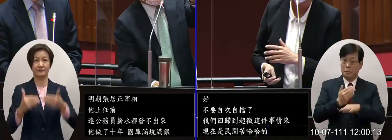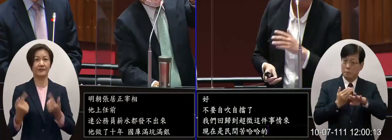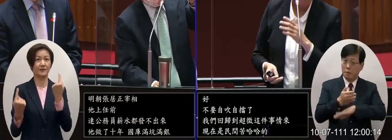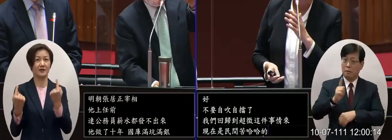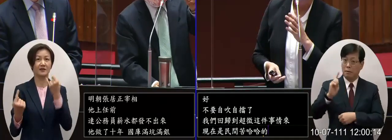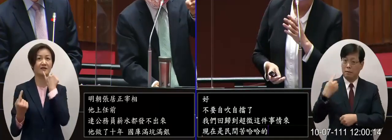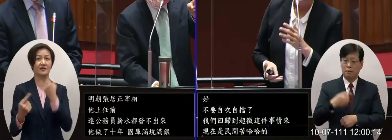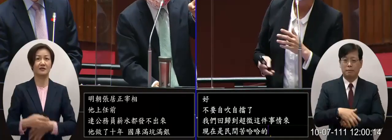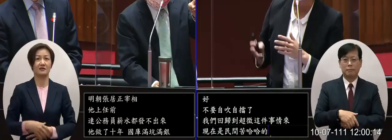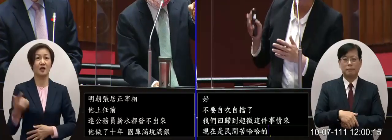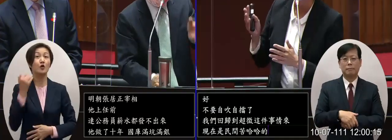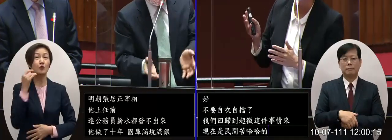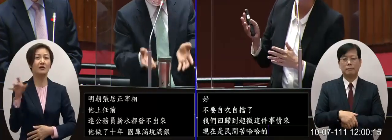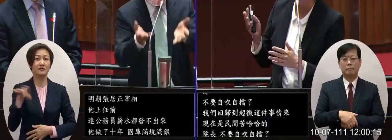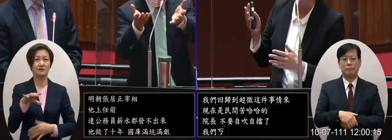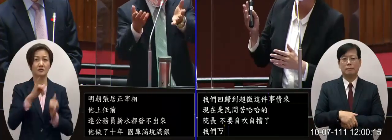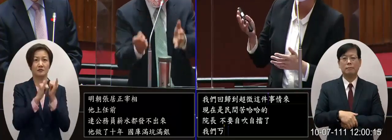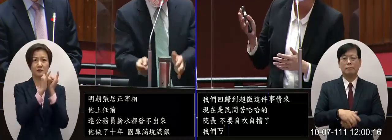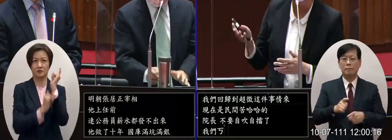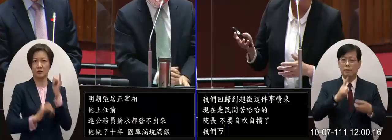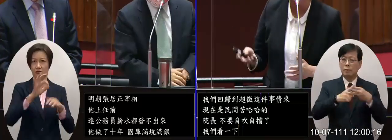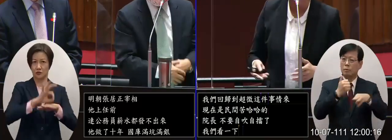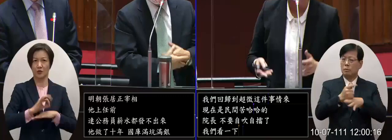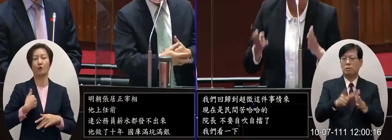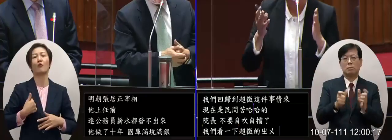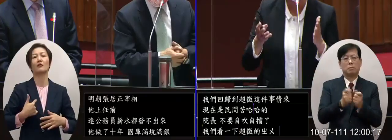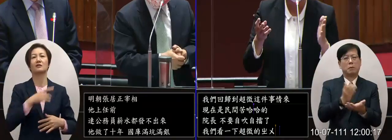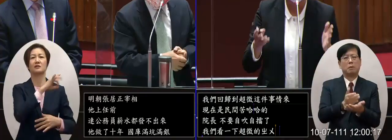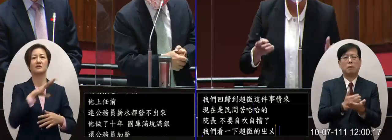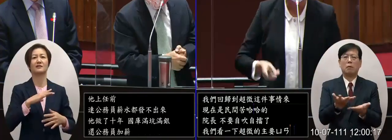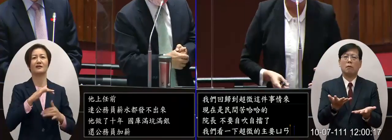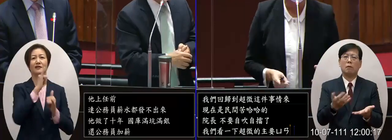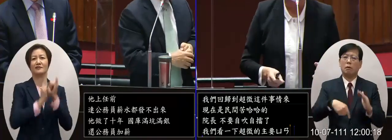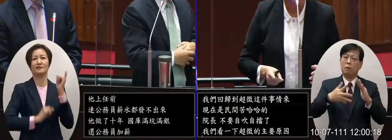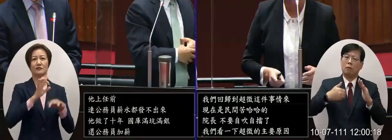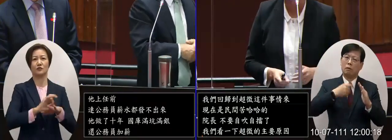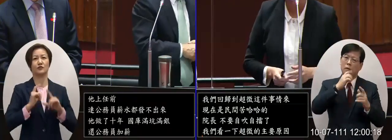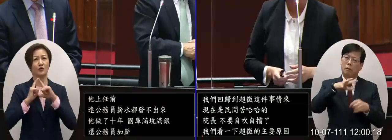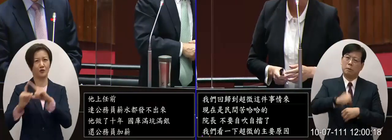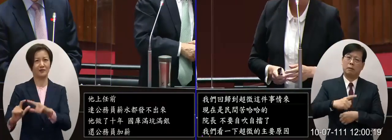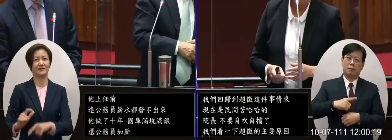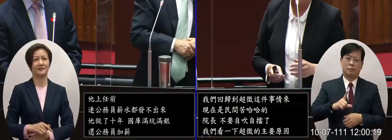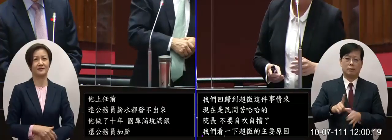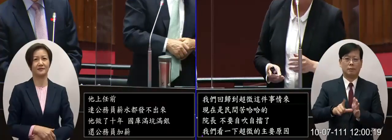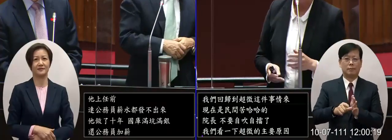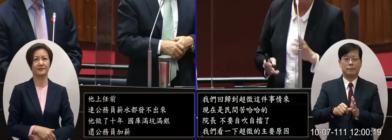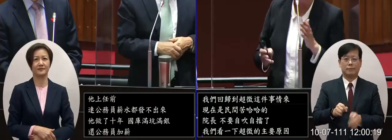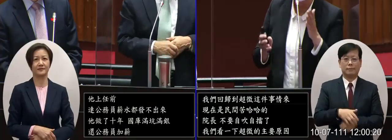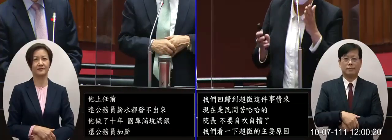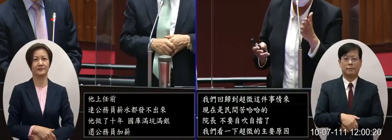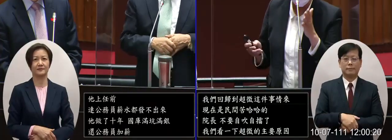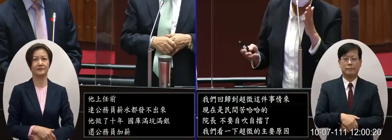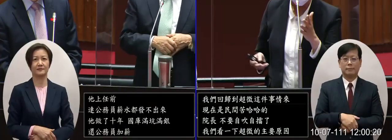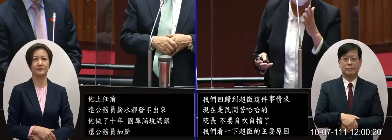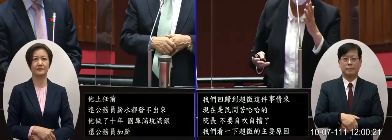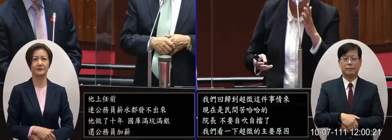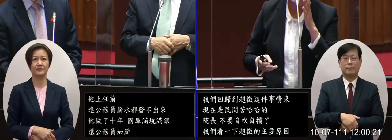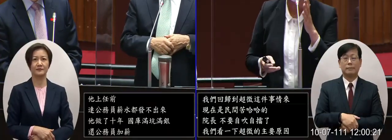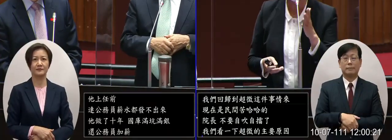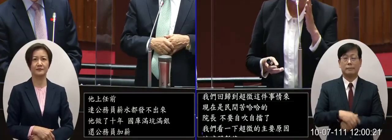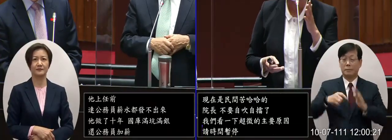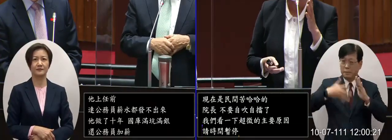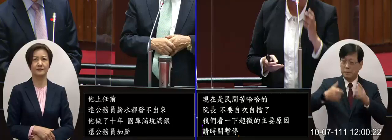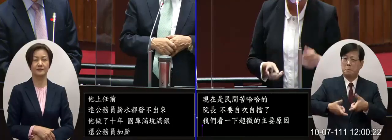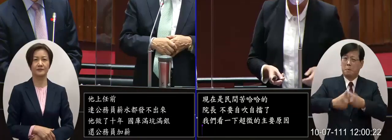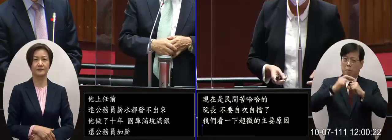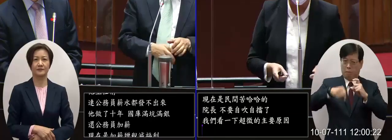要， 你喜欢引用史学， 我 用史学 好不好？ 跟你参考。 拿了我的时间，好，院长。我们还是